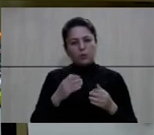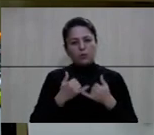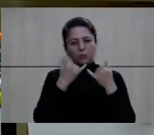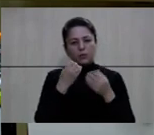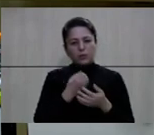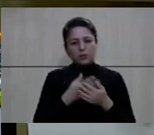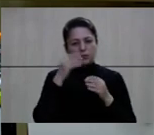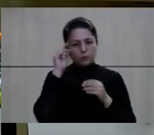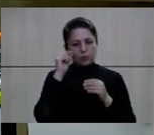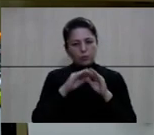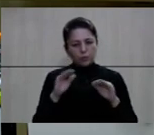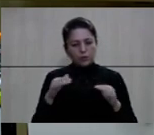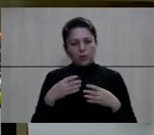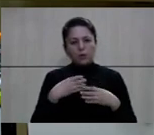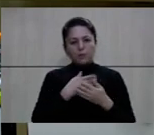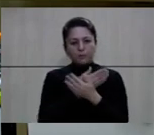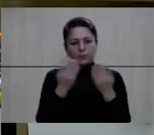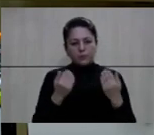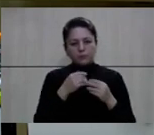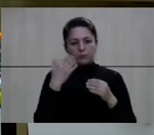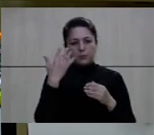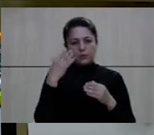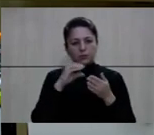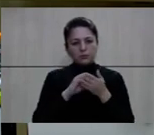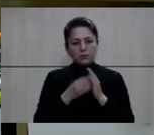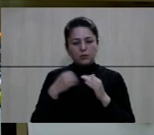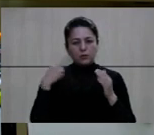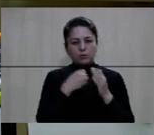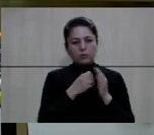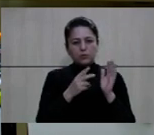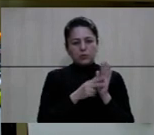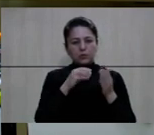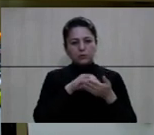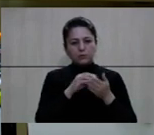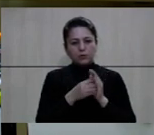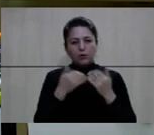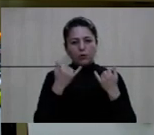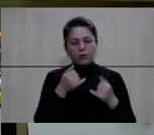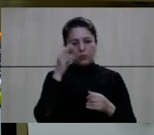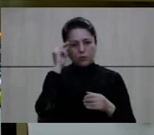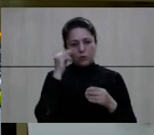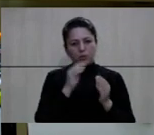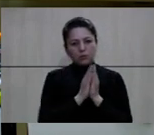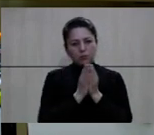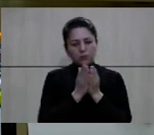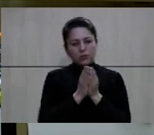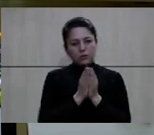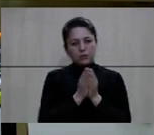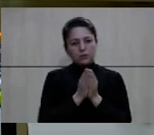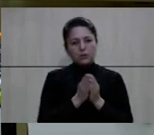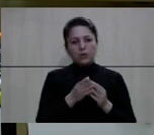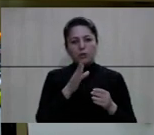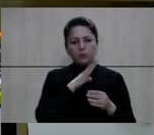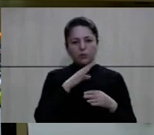o'quvchilar, biz 5-sinfdan to 8-sinf hozirgi o'qiyotgan darsliklaringizgacha bo'lgan